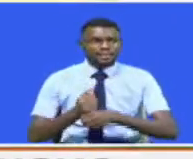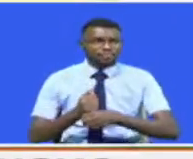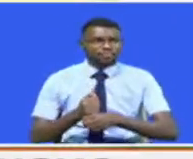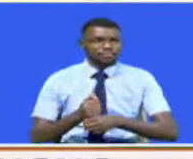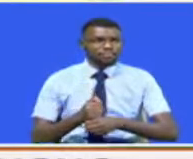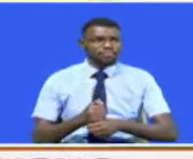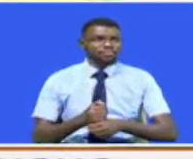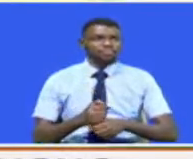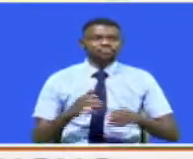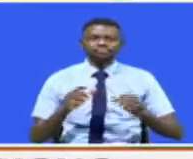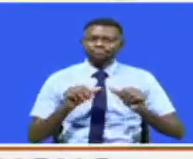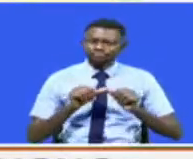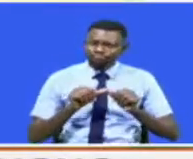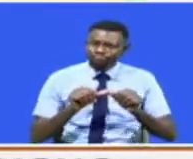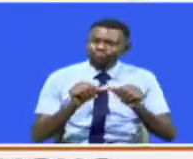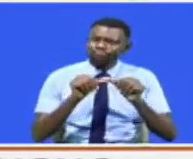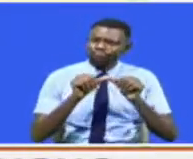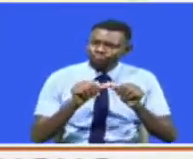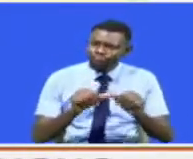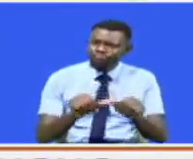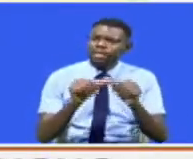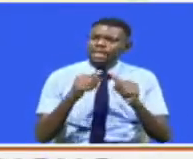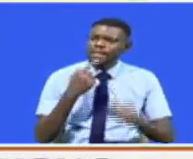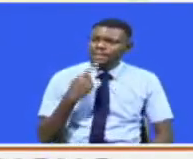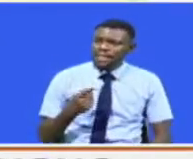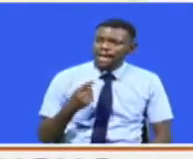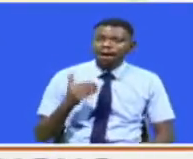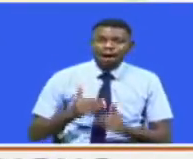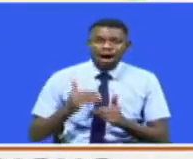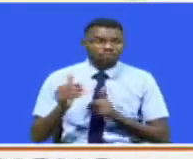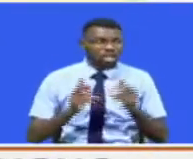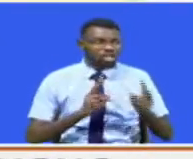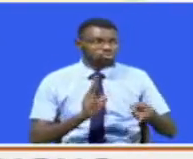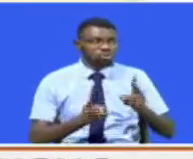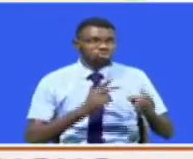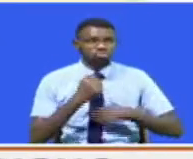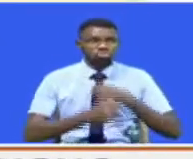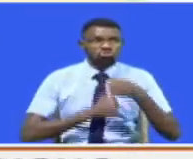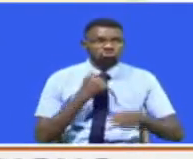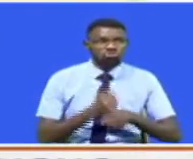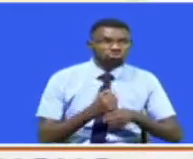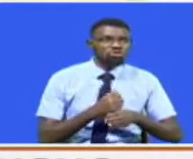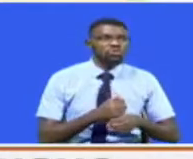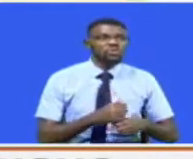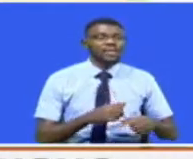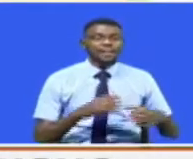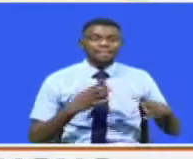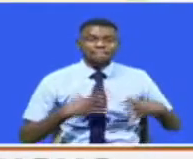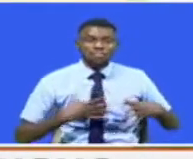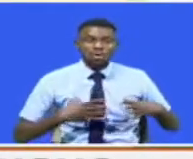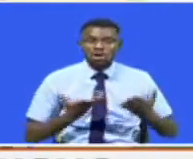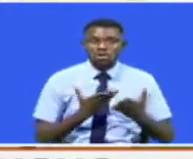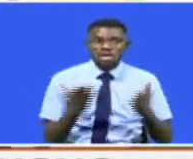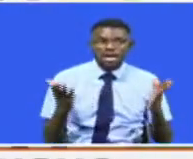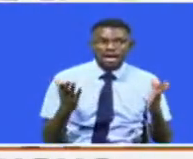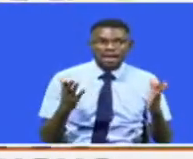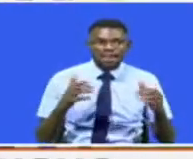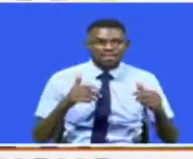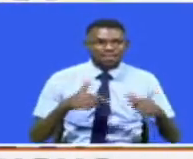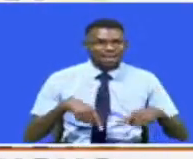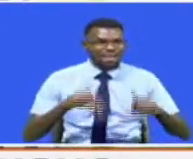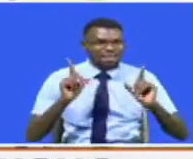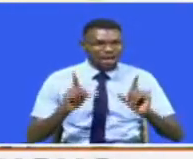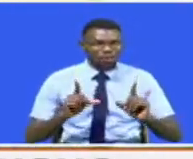Na wakaendelea kusema, after 22 years, the occupants or the residents shall be allowed